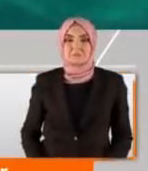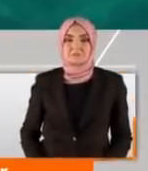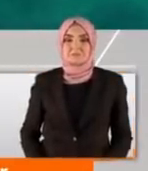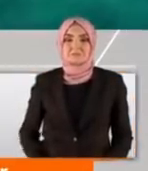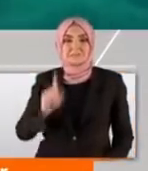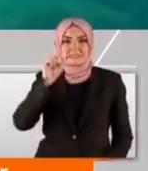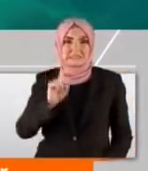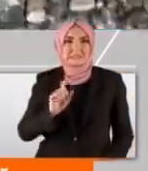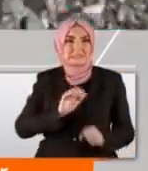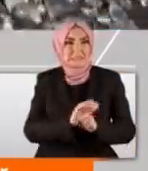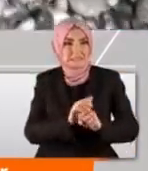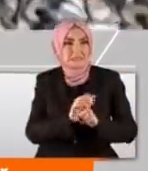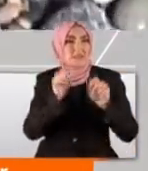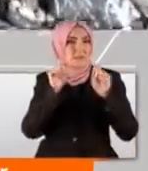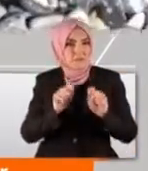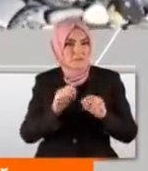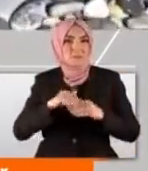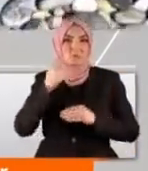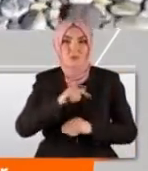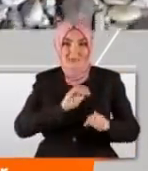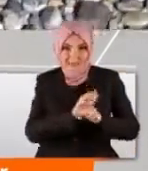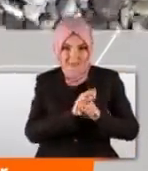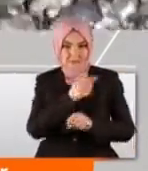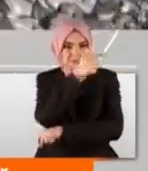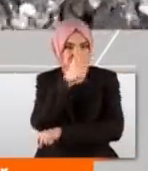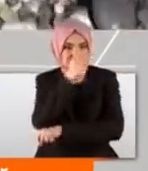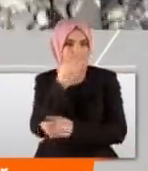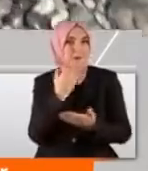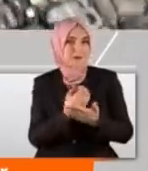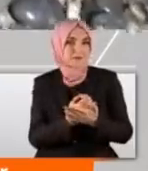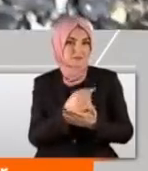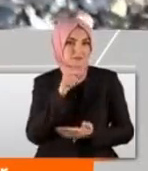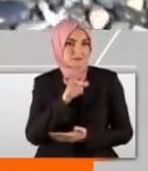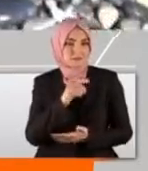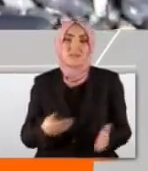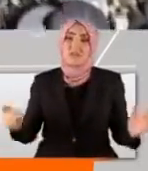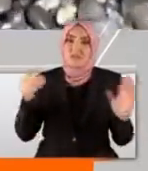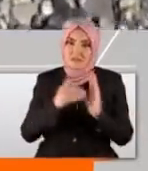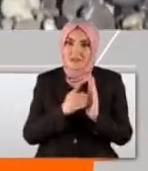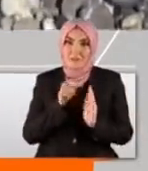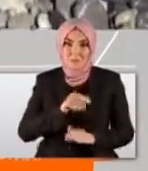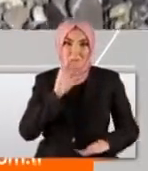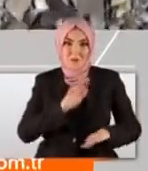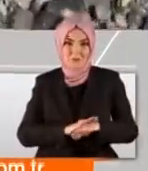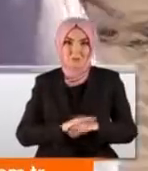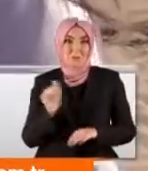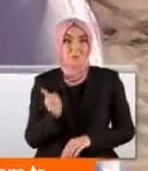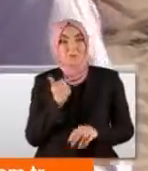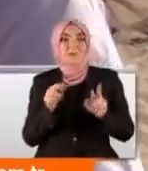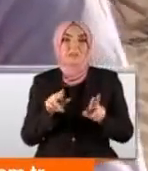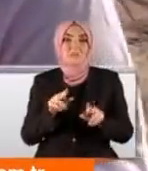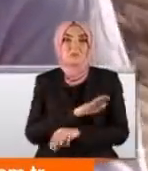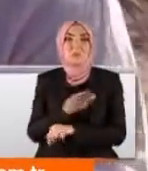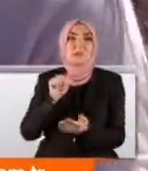Önce eziyet ettiler, sonra da o eziyeti kaydettiler. Yetmedi, yaptıklarını marifetmişçesine sosyal medyadan da paylaştılar. Bu